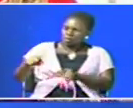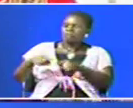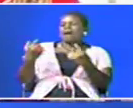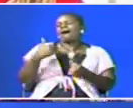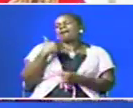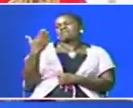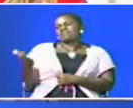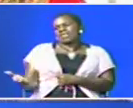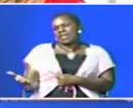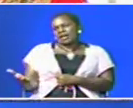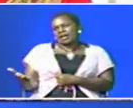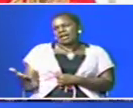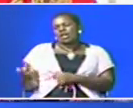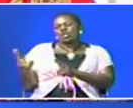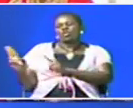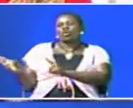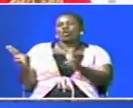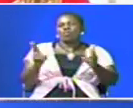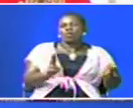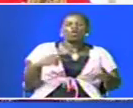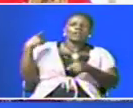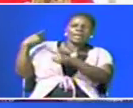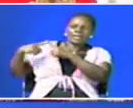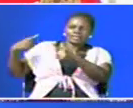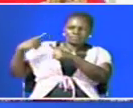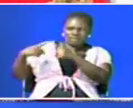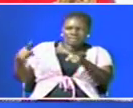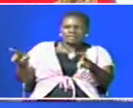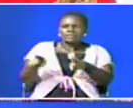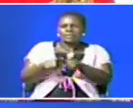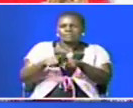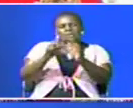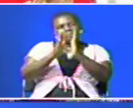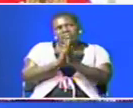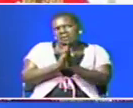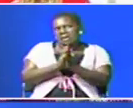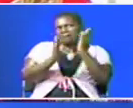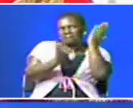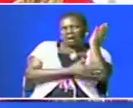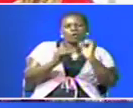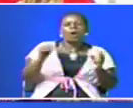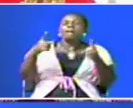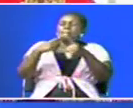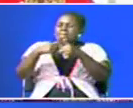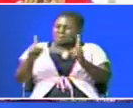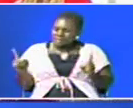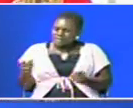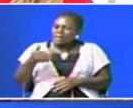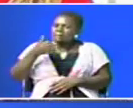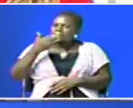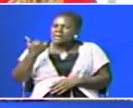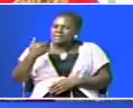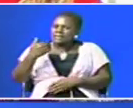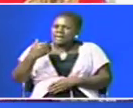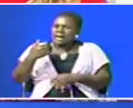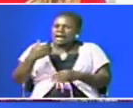iko na ni mambo ambayo tunayapitia binadamu na hatuyaombi yakiwa mabaya sana. Lakini husema afadhali ujenge